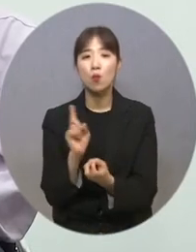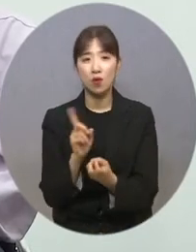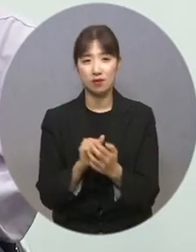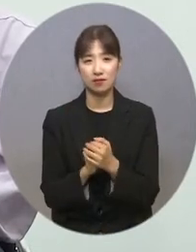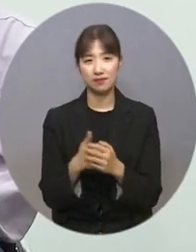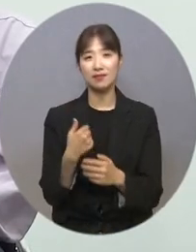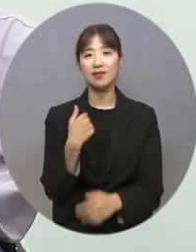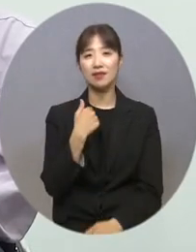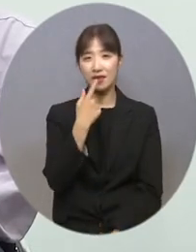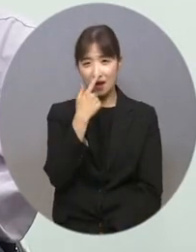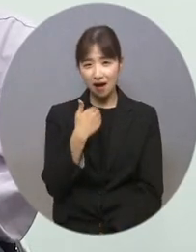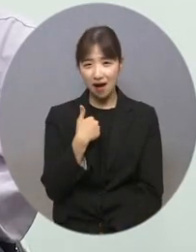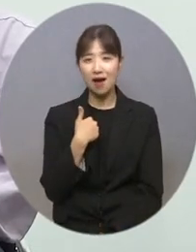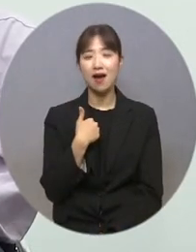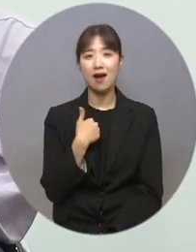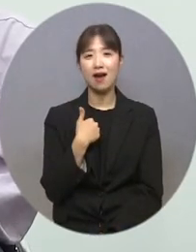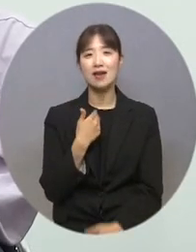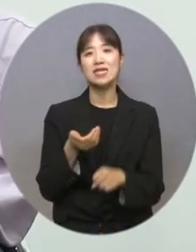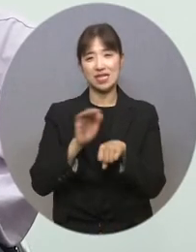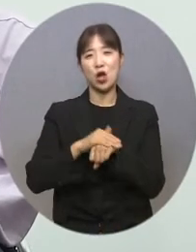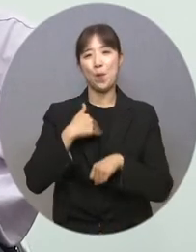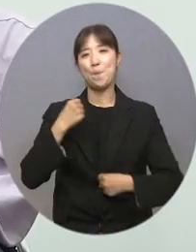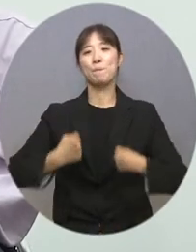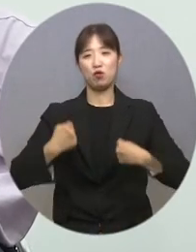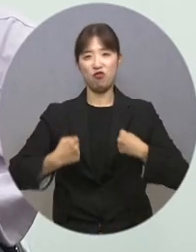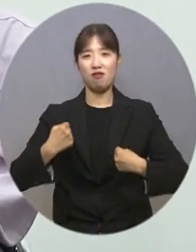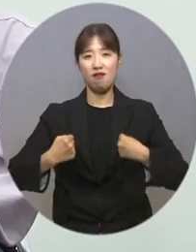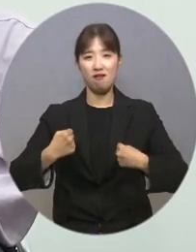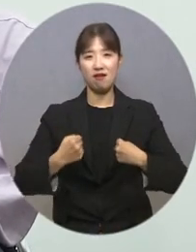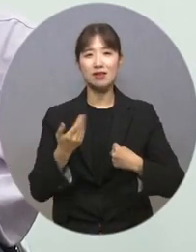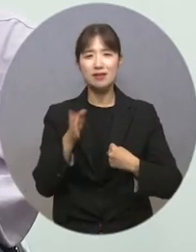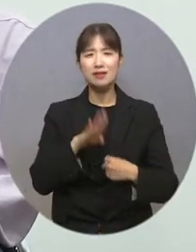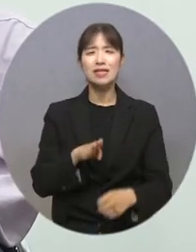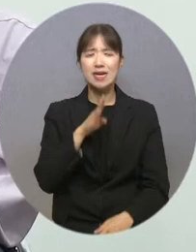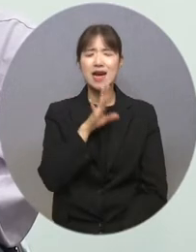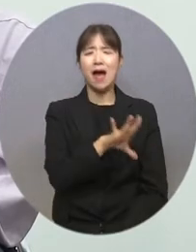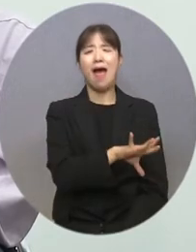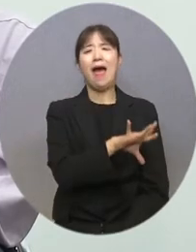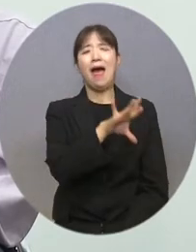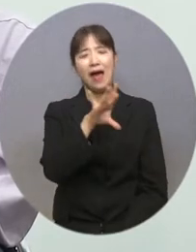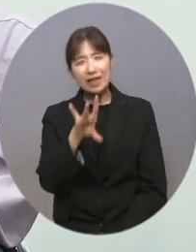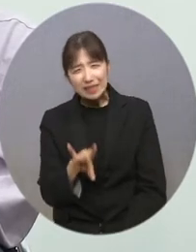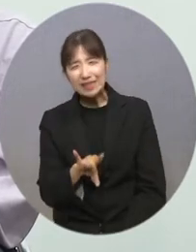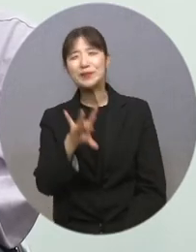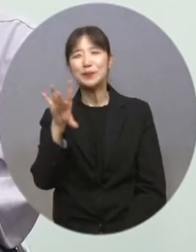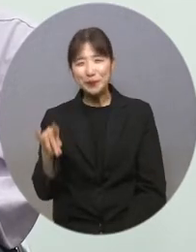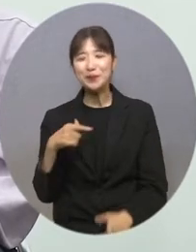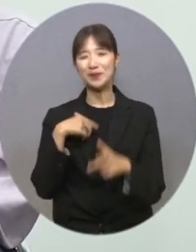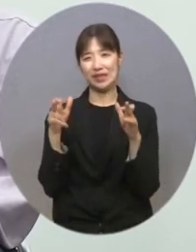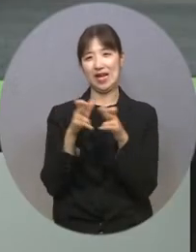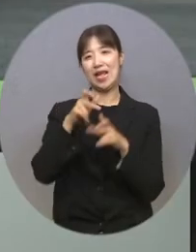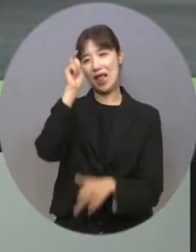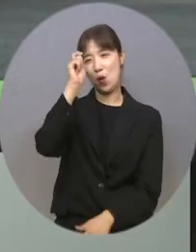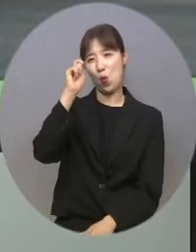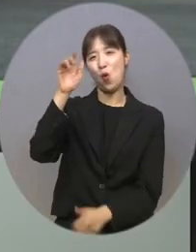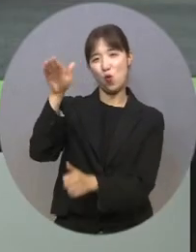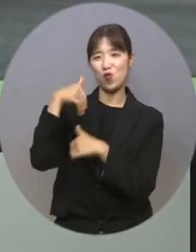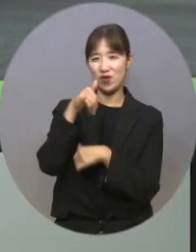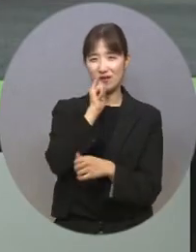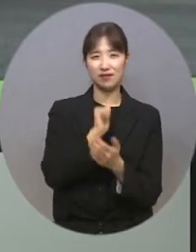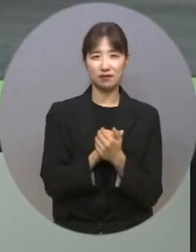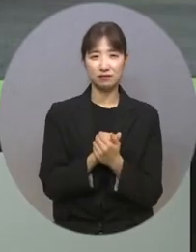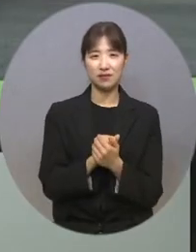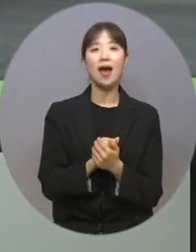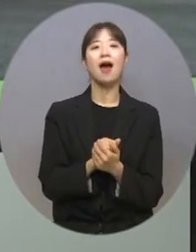서는 처 차례 사용하는데 진짜 가끔 만 창 앵콜 택시 이용하고 있어요 어 지금